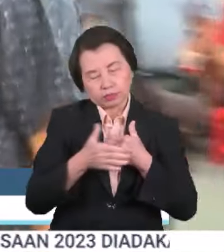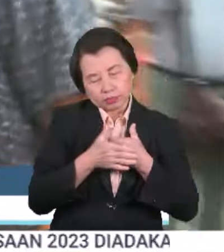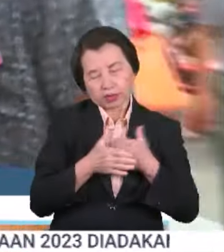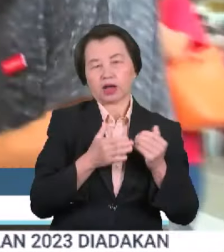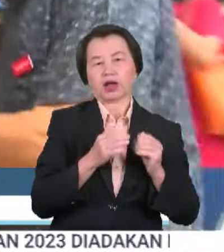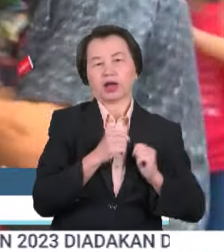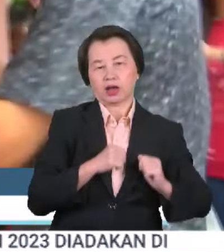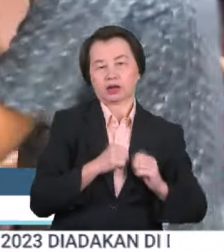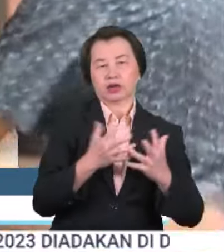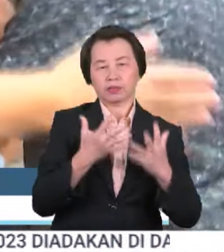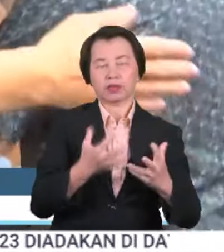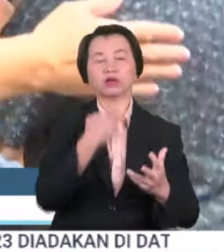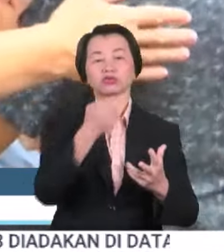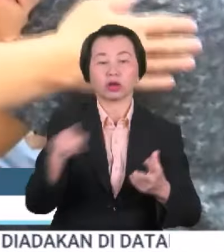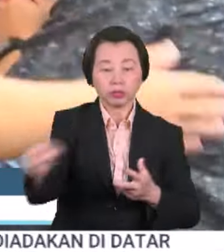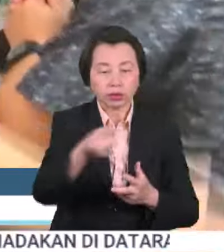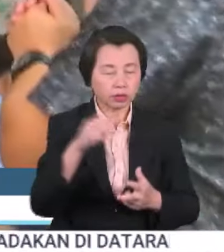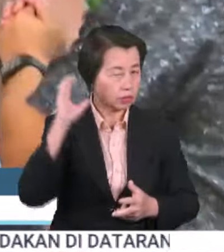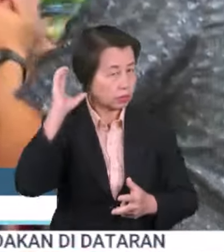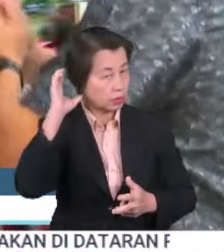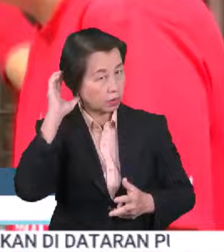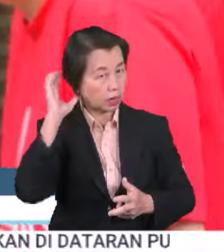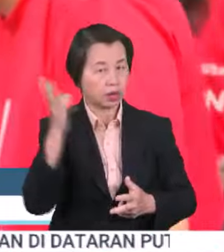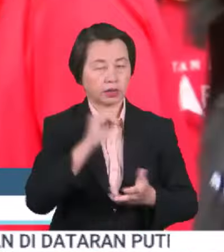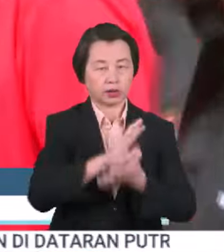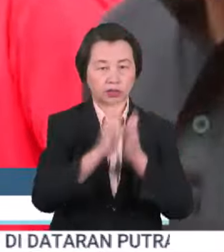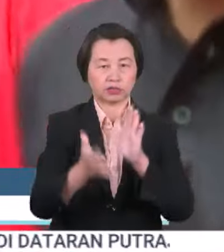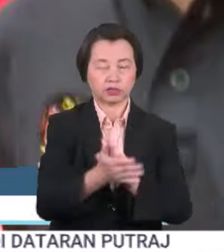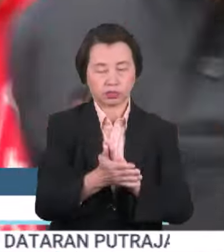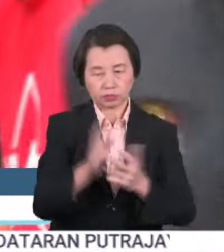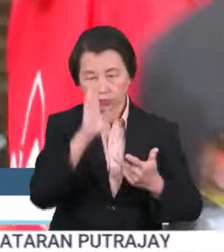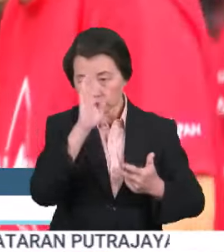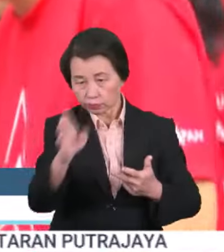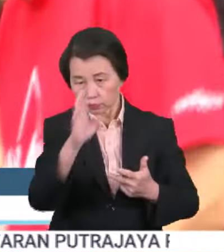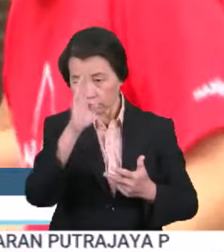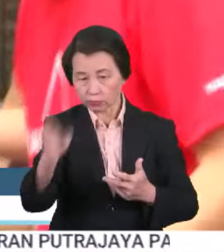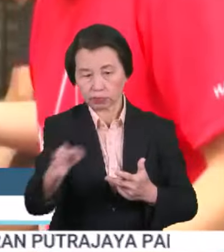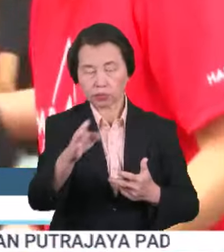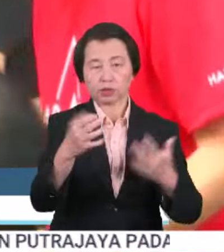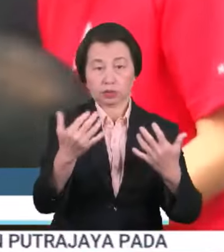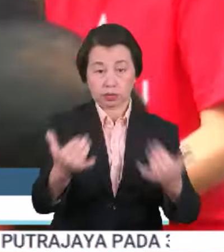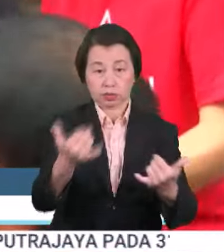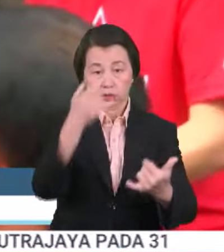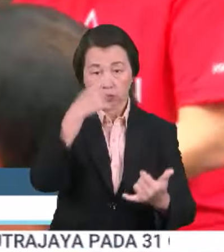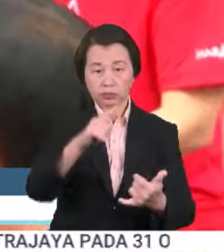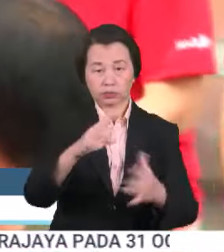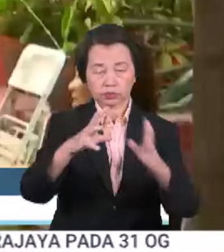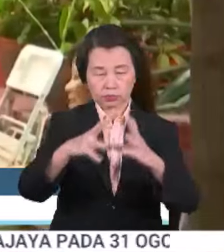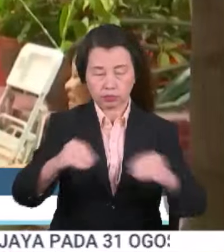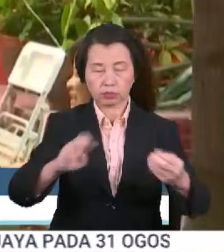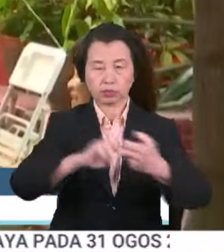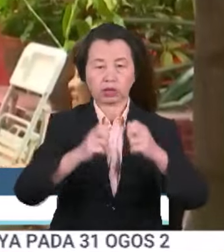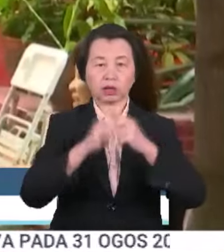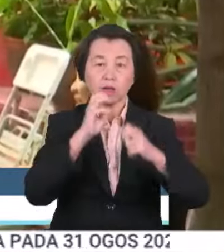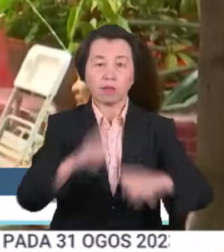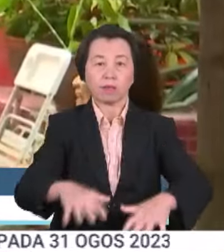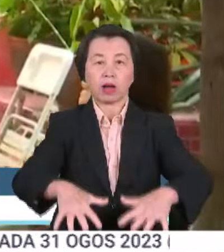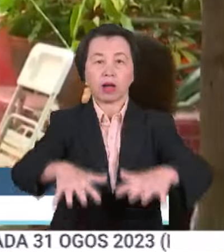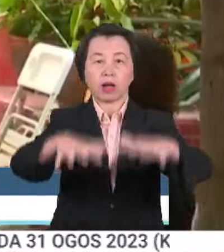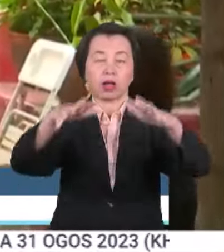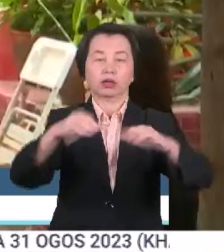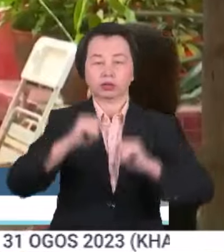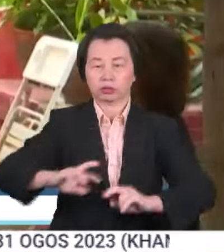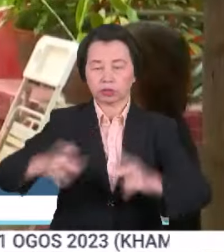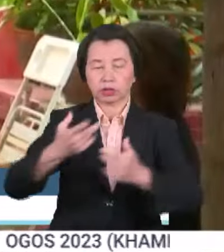hatinya dan mahu suara mereka didengari dan menjadikan fokus kali ini ialah untuk mengatasi banjir serta